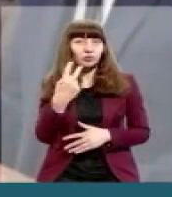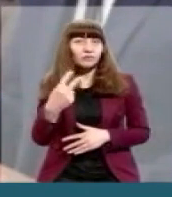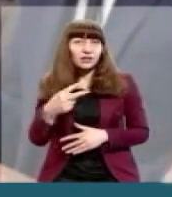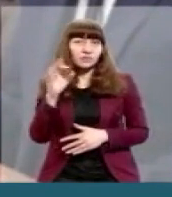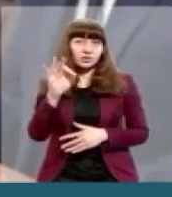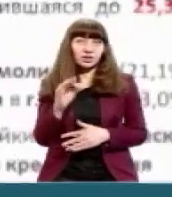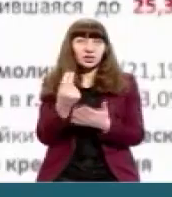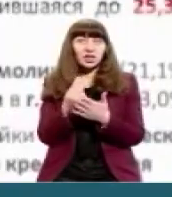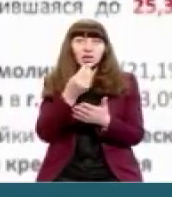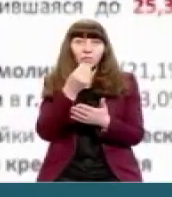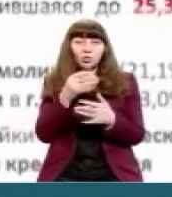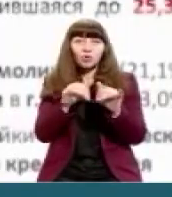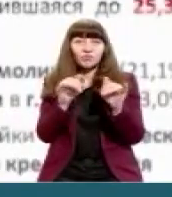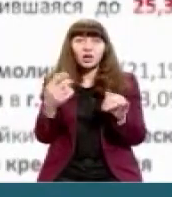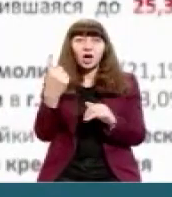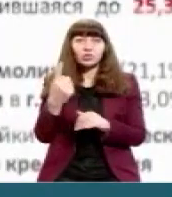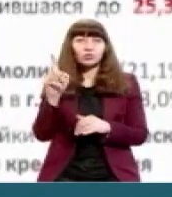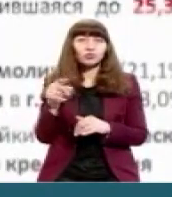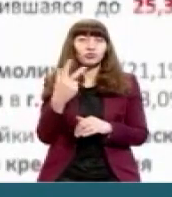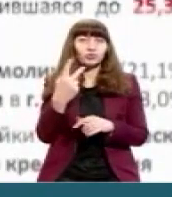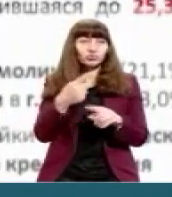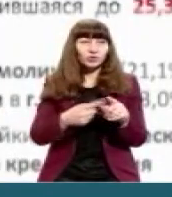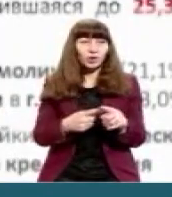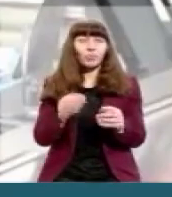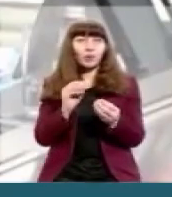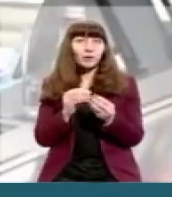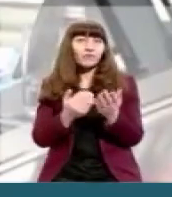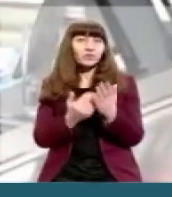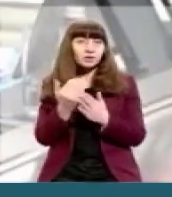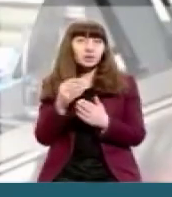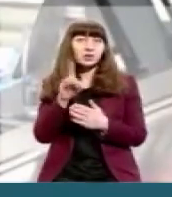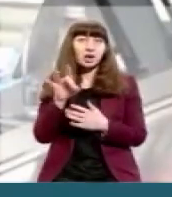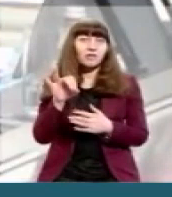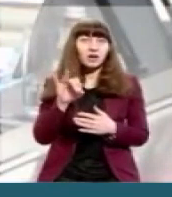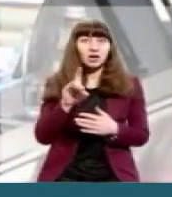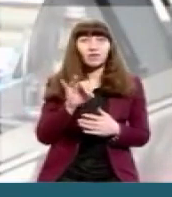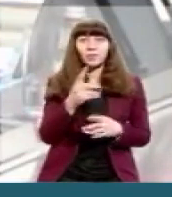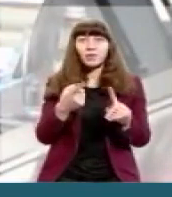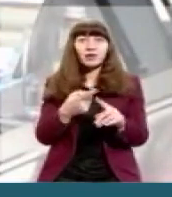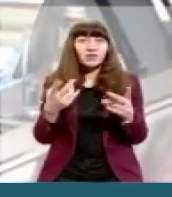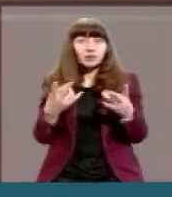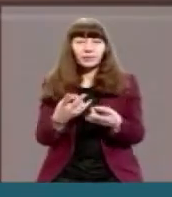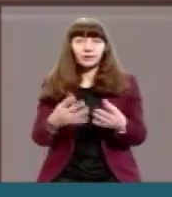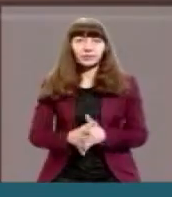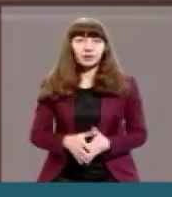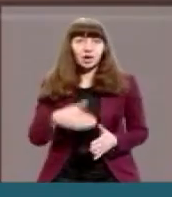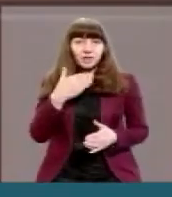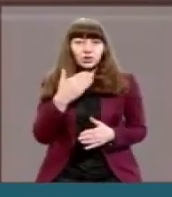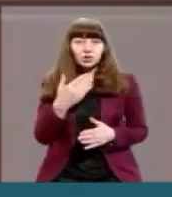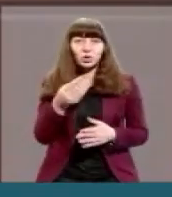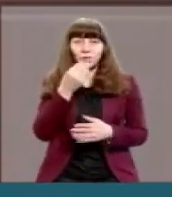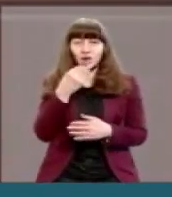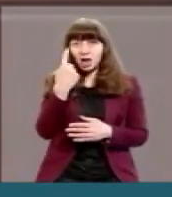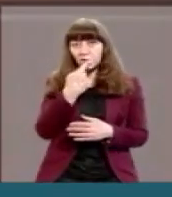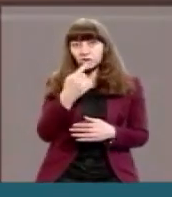цены на продукты выросли почти на треть. По-прежнему высокой остается и стоимость товаров первой необходимости. Иными словами, продукции